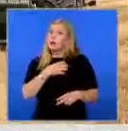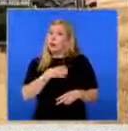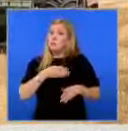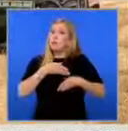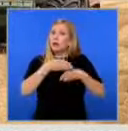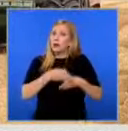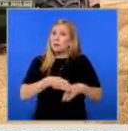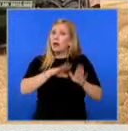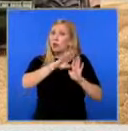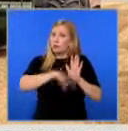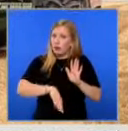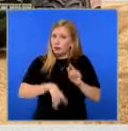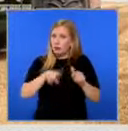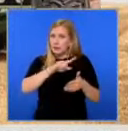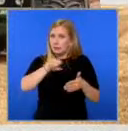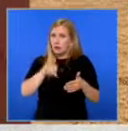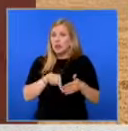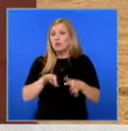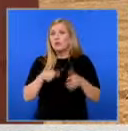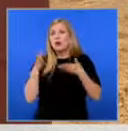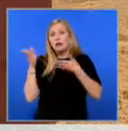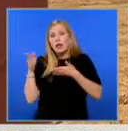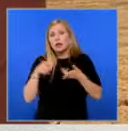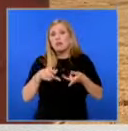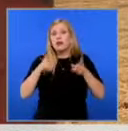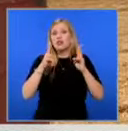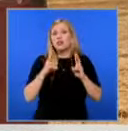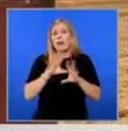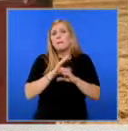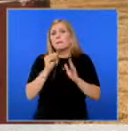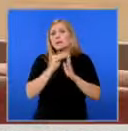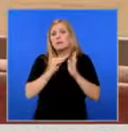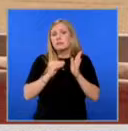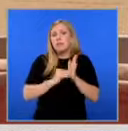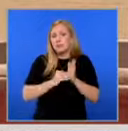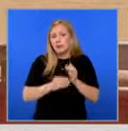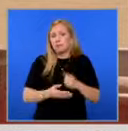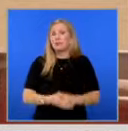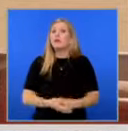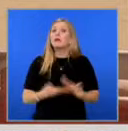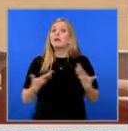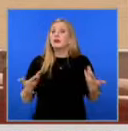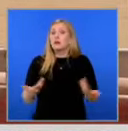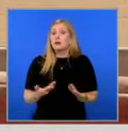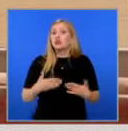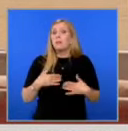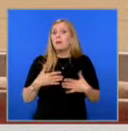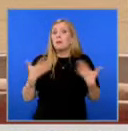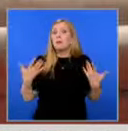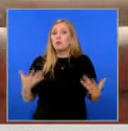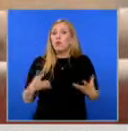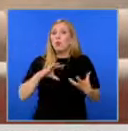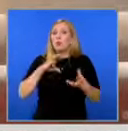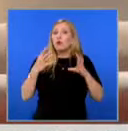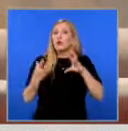забраната според тях решението е без смисъл защото забраната ще отпадне в целия европейски съюз утре също така ще има много политически